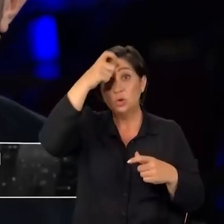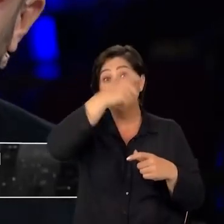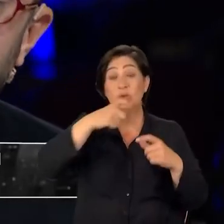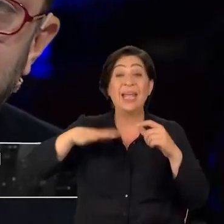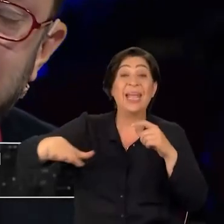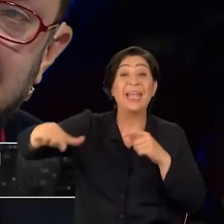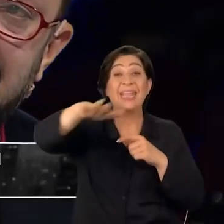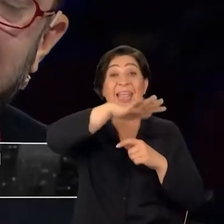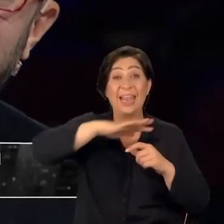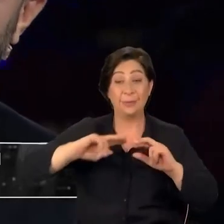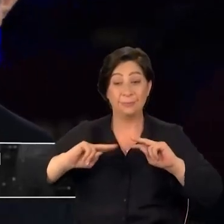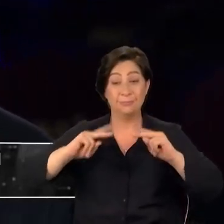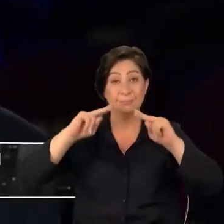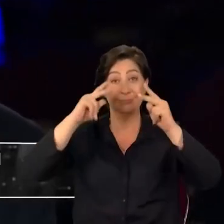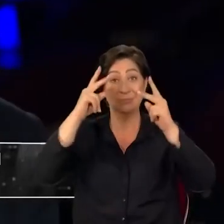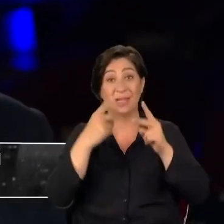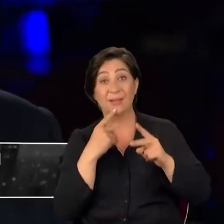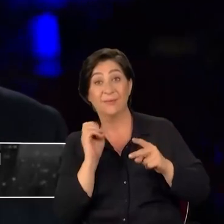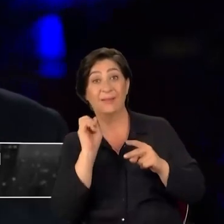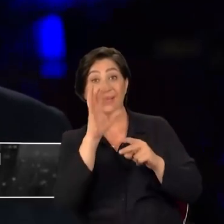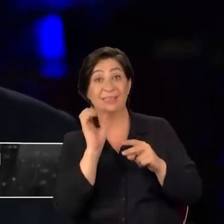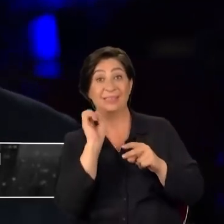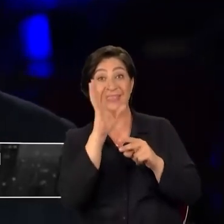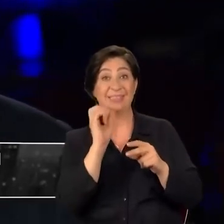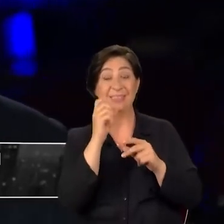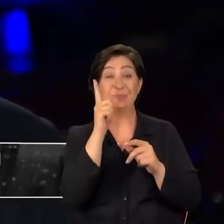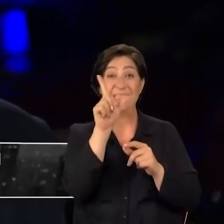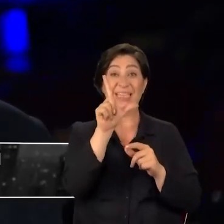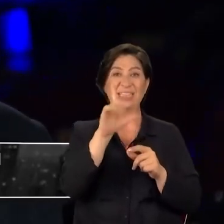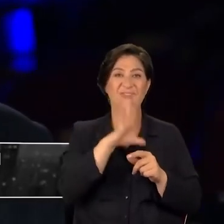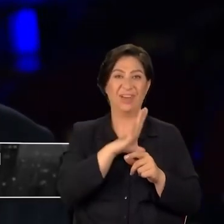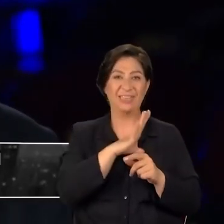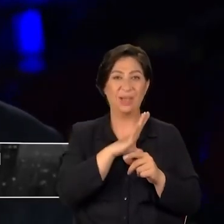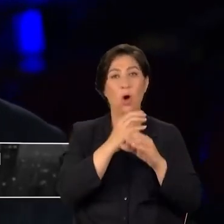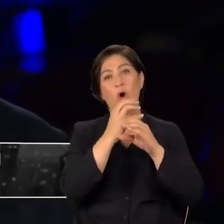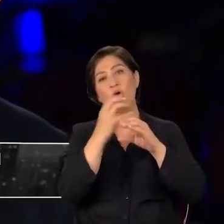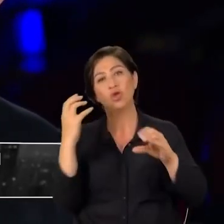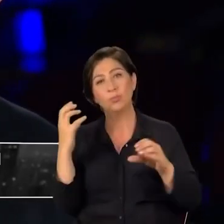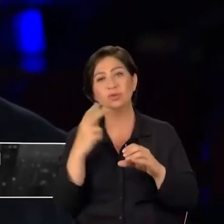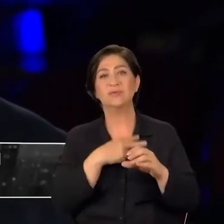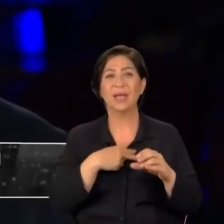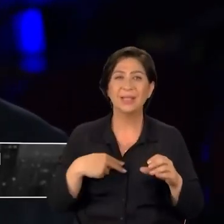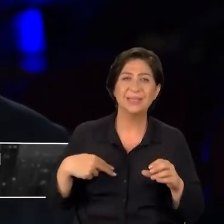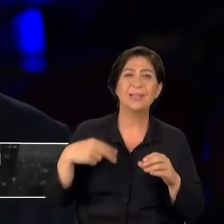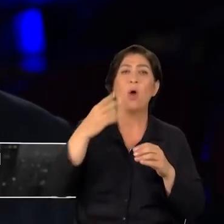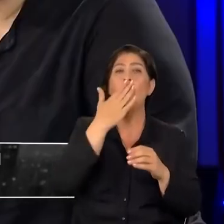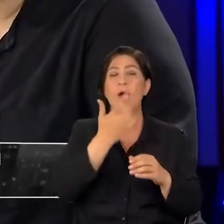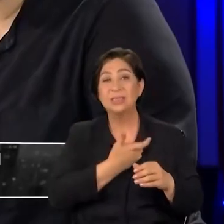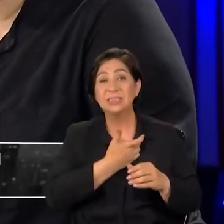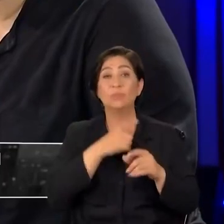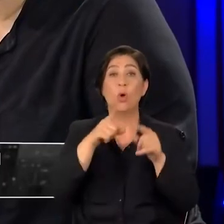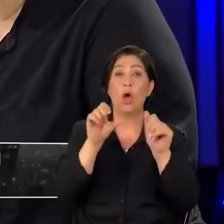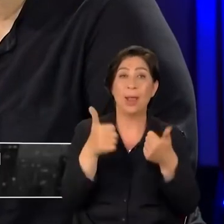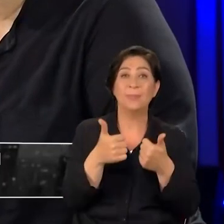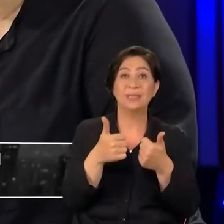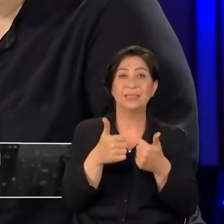yerelden Türkiye geneline iktisadi mesajlar yollayabilecek bir figüre ihtiyaç vardı. Yani burada otobüs fiyatları, çocukların,